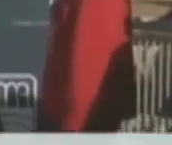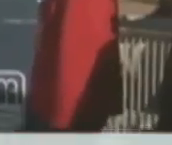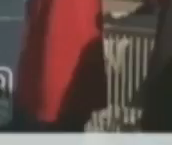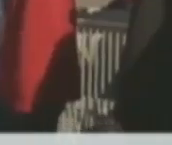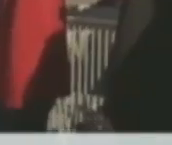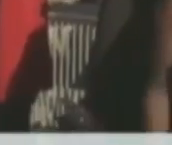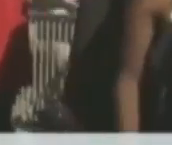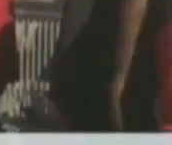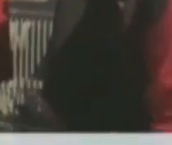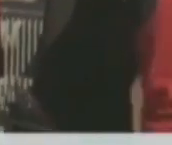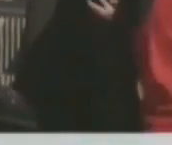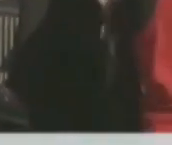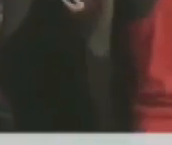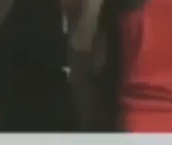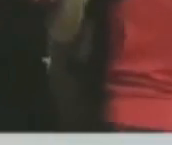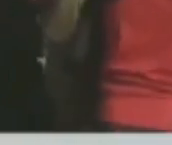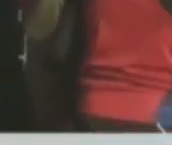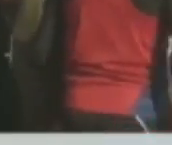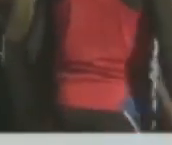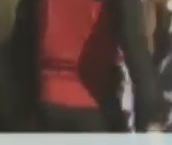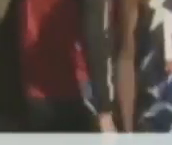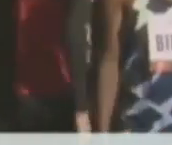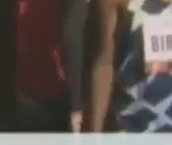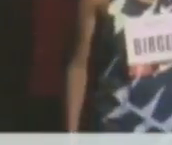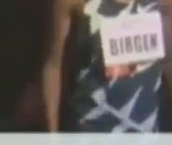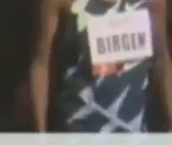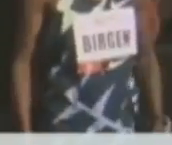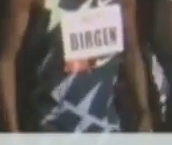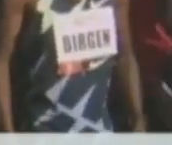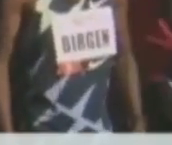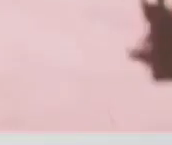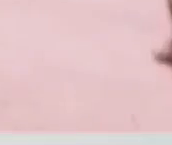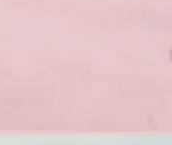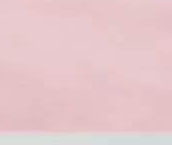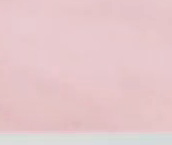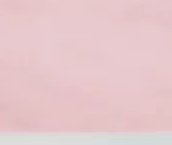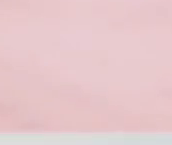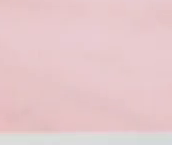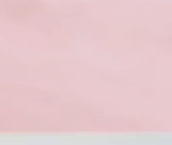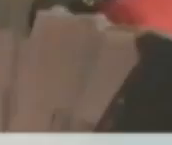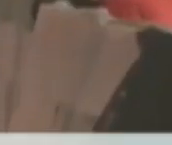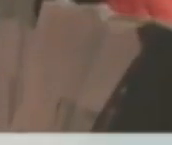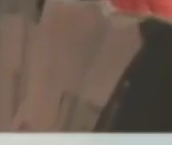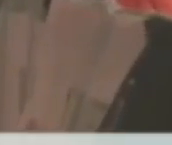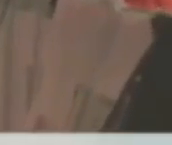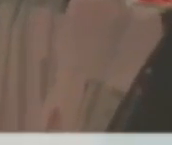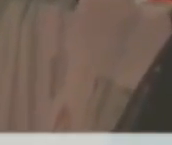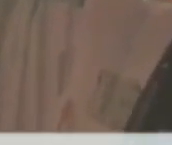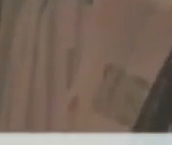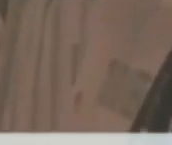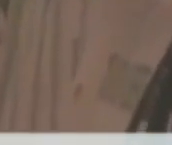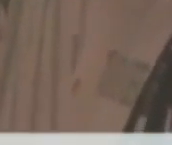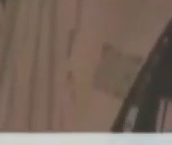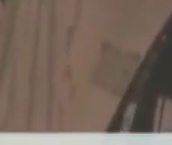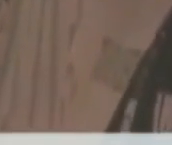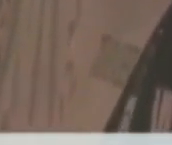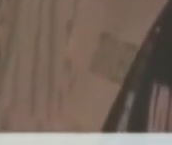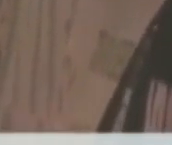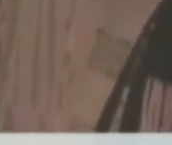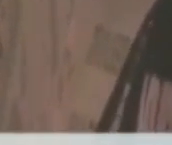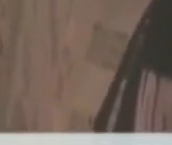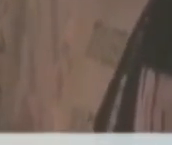alongside Luke Maas and will cross the line in 14:40. So that very fast and outright. I'm looking to see if we can see him. We will see